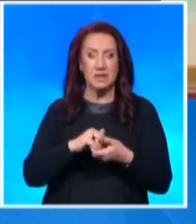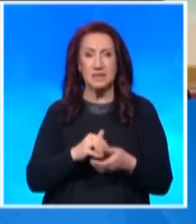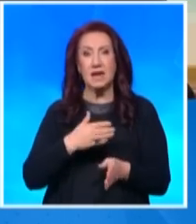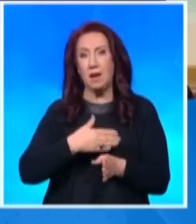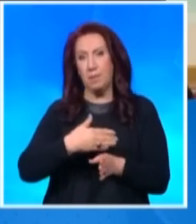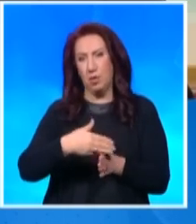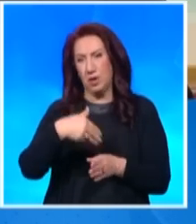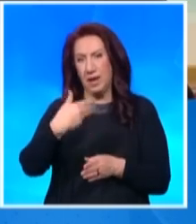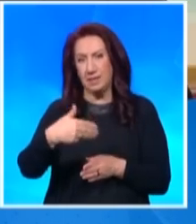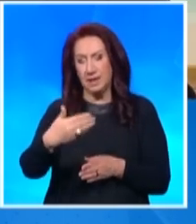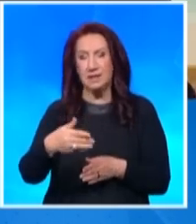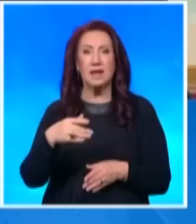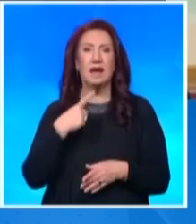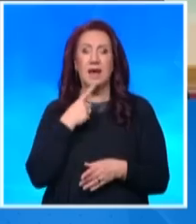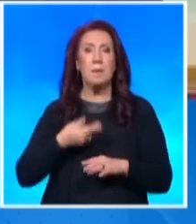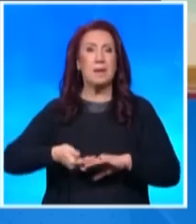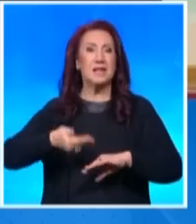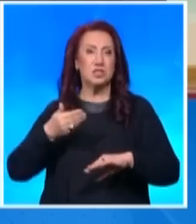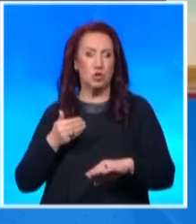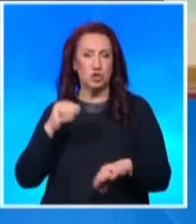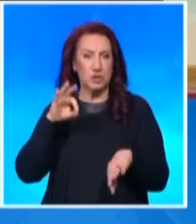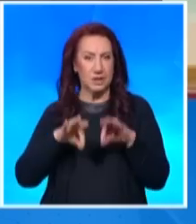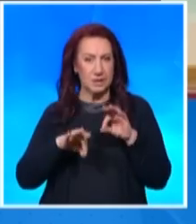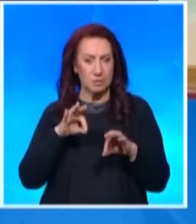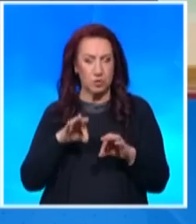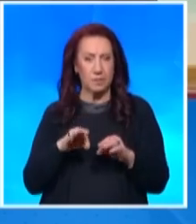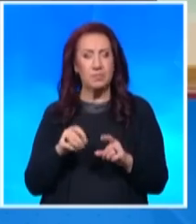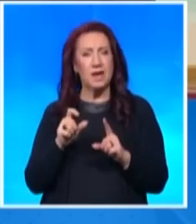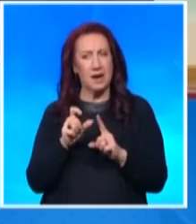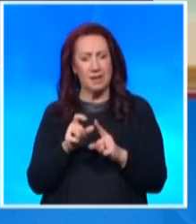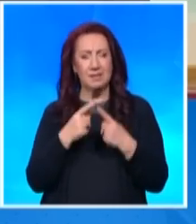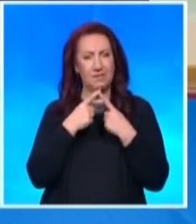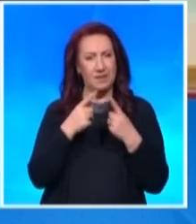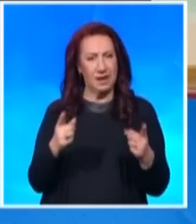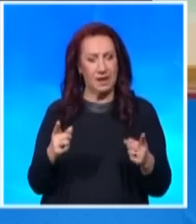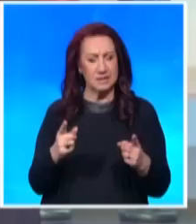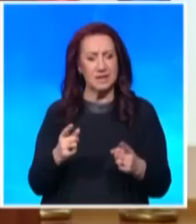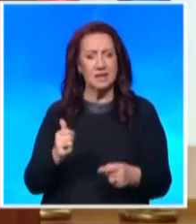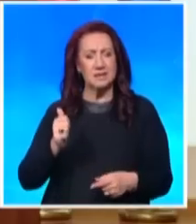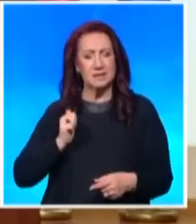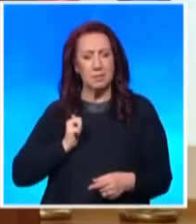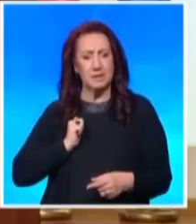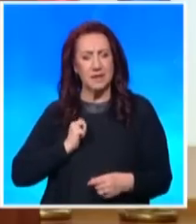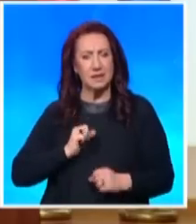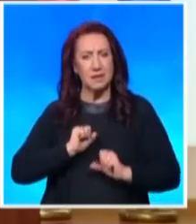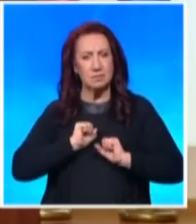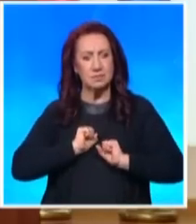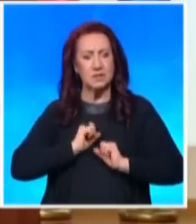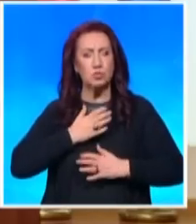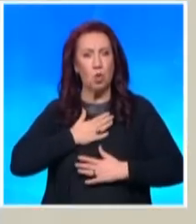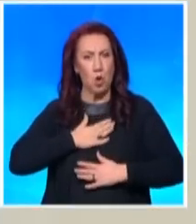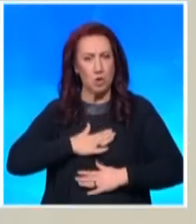избори. Радев се обърна към министрите и им пожела самообладание, а Гълъб Донев обеща да не се